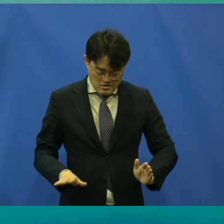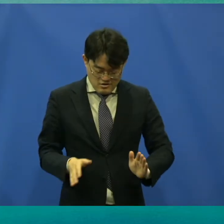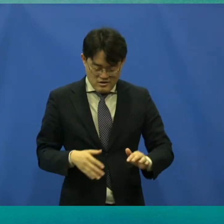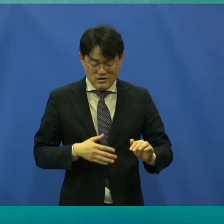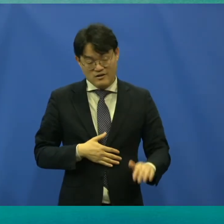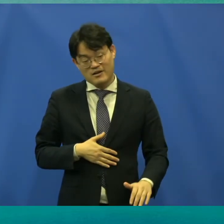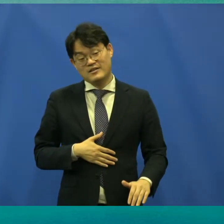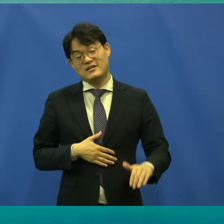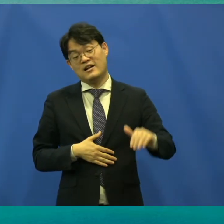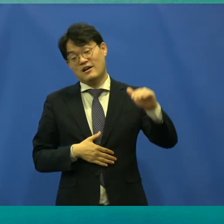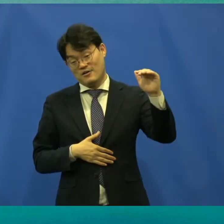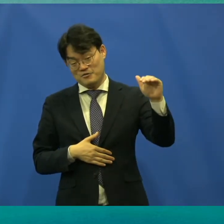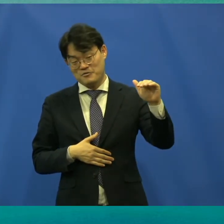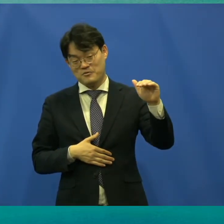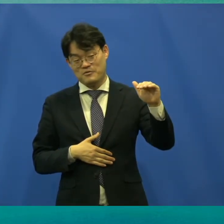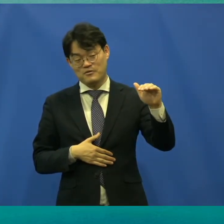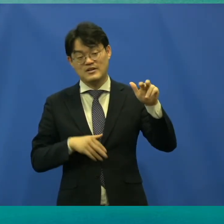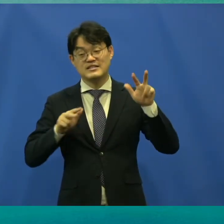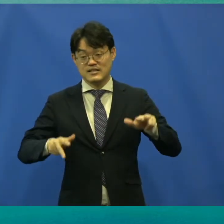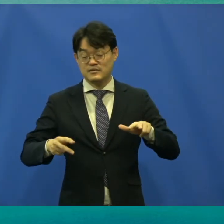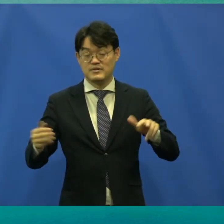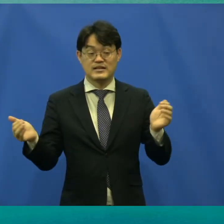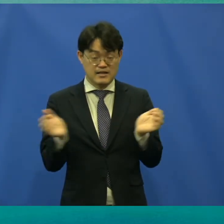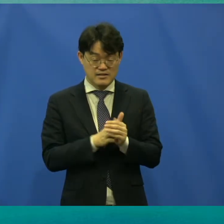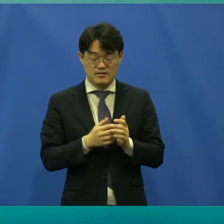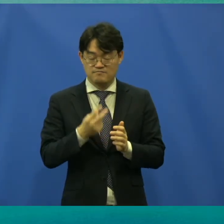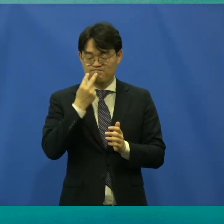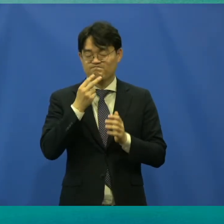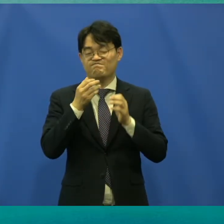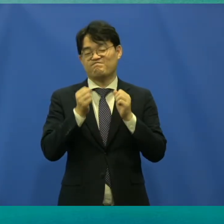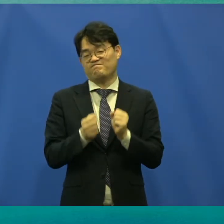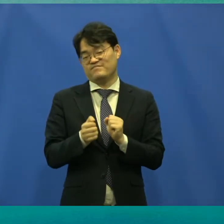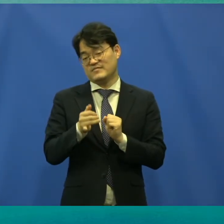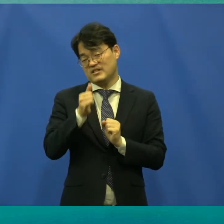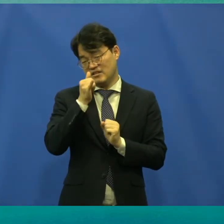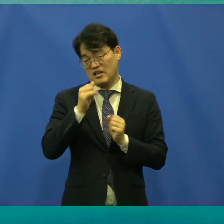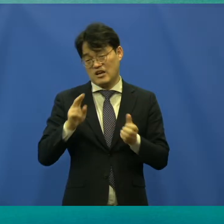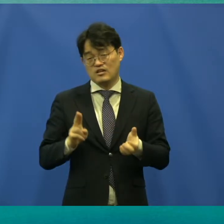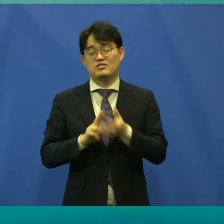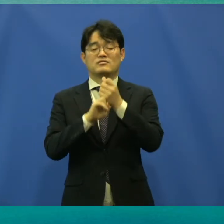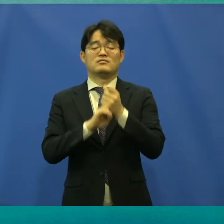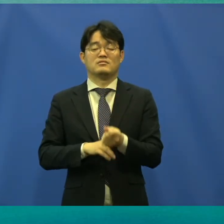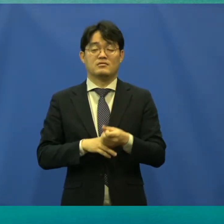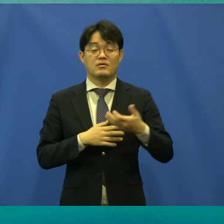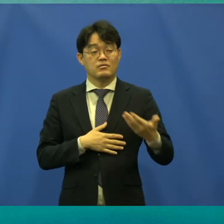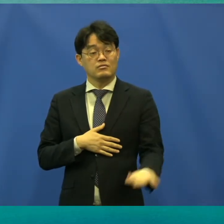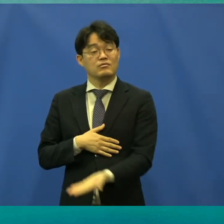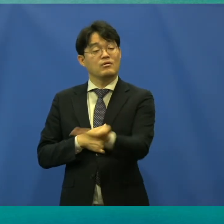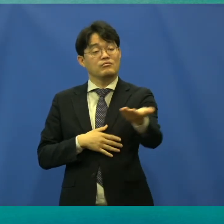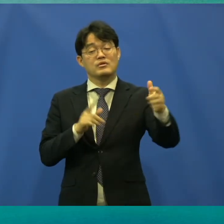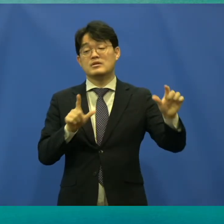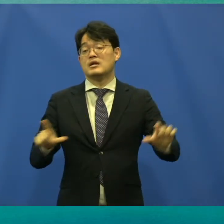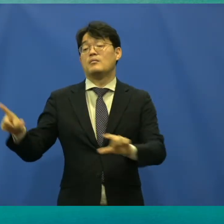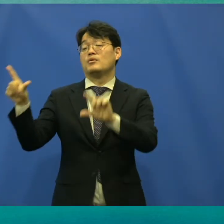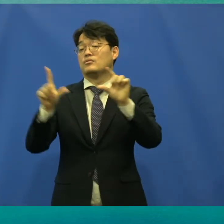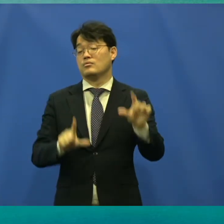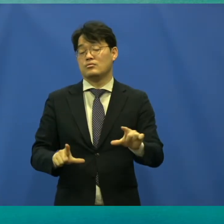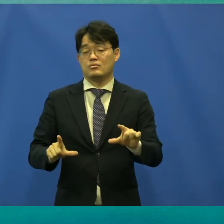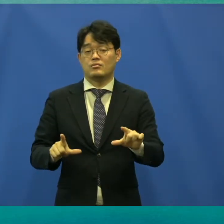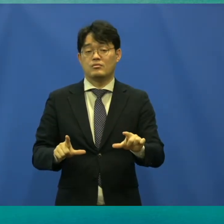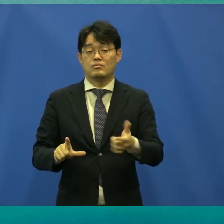여러분, 내가 알고만 있는 것만 해도 몇 번의 죽음의 위기가 있었을 거예요. 저도